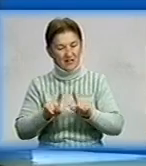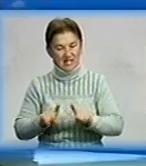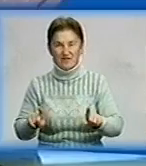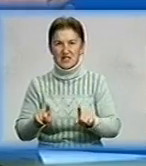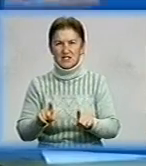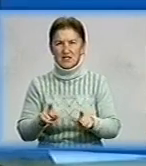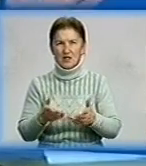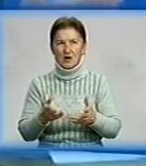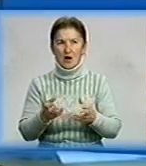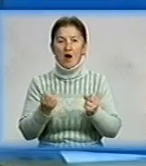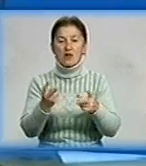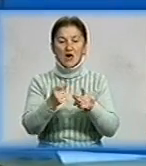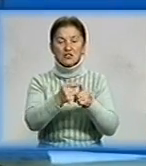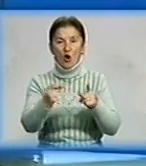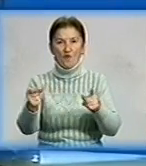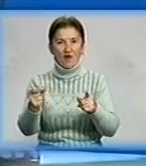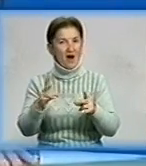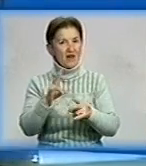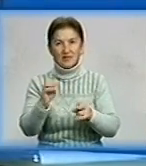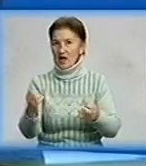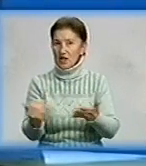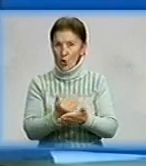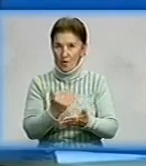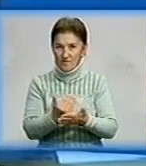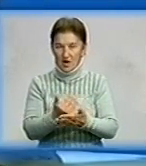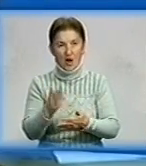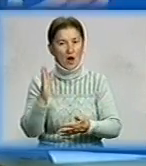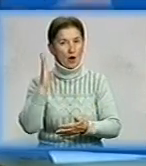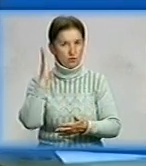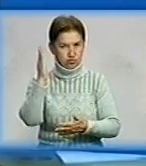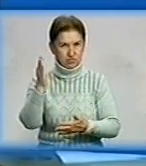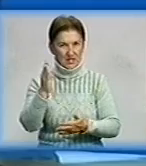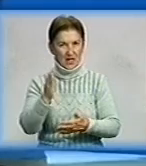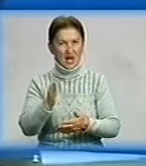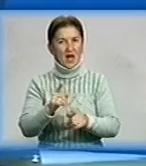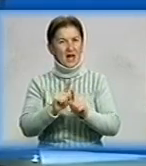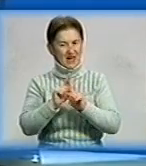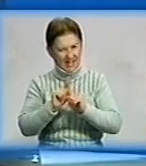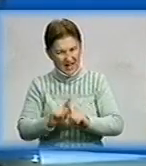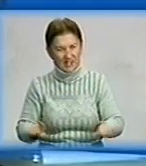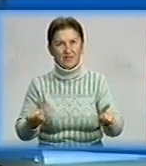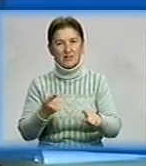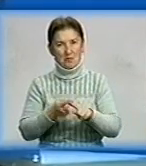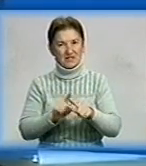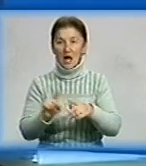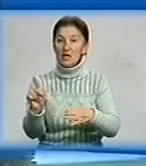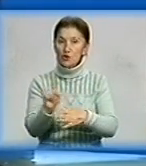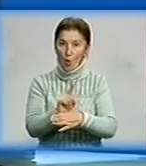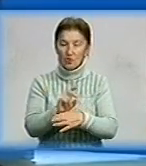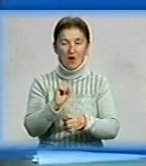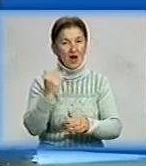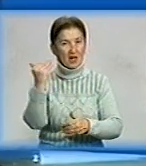Креативність, як слово, як поняття не нове. Бути креативним – це вже норма. Як, на вашу